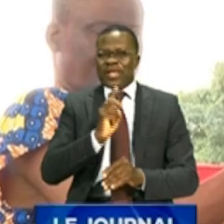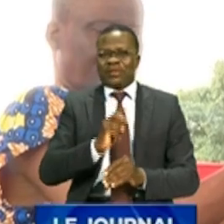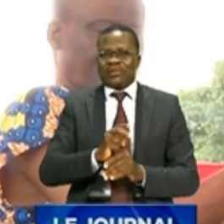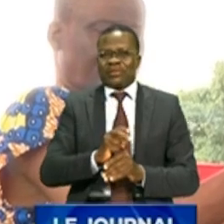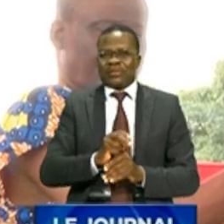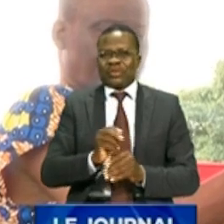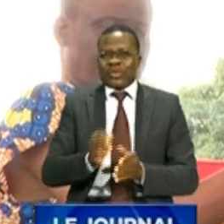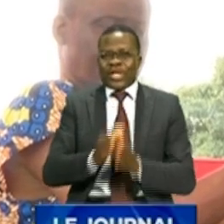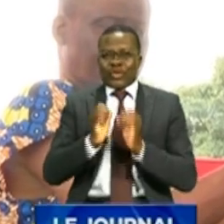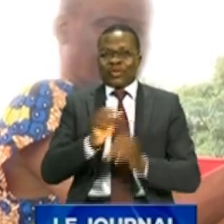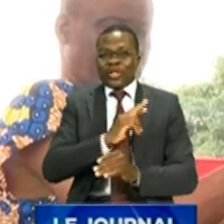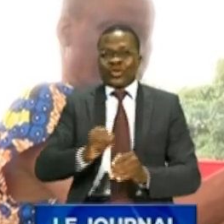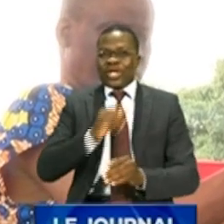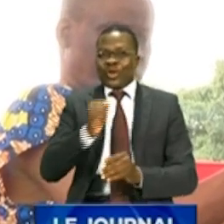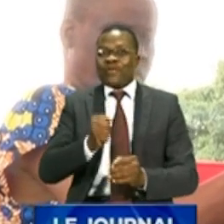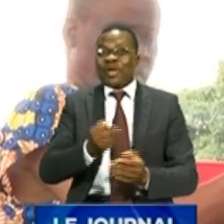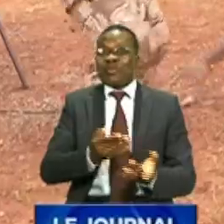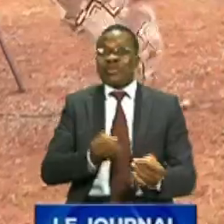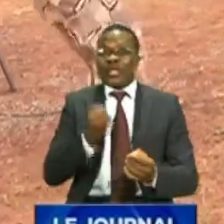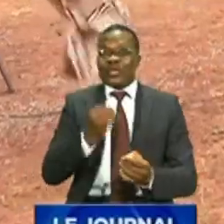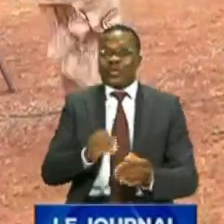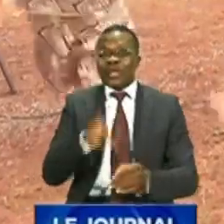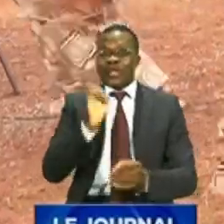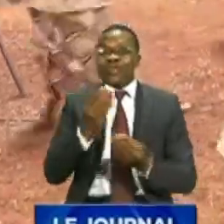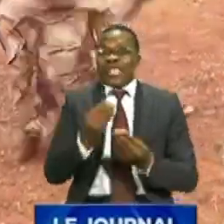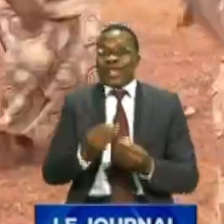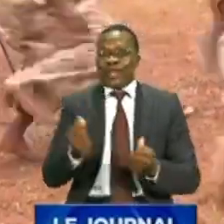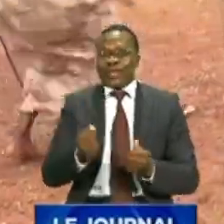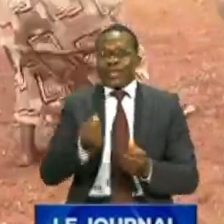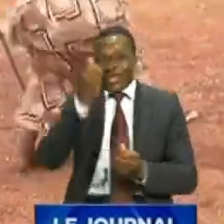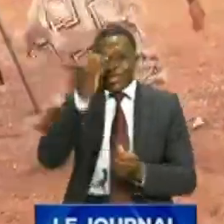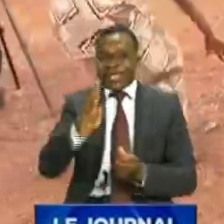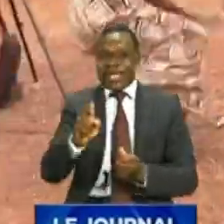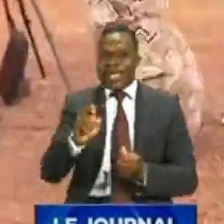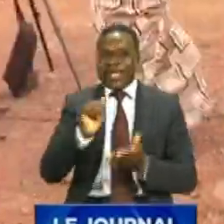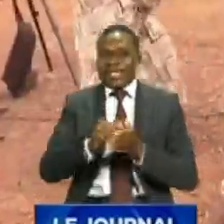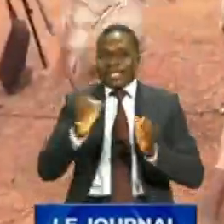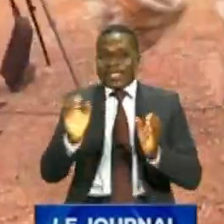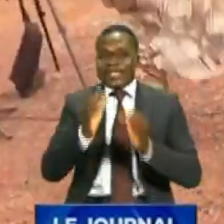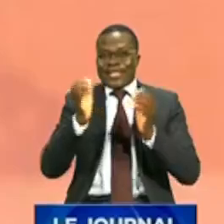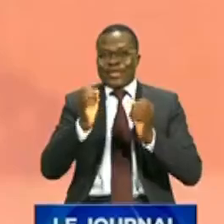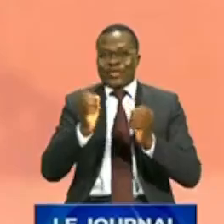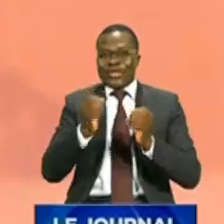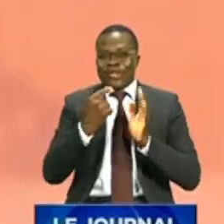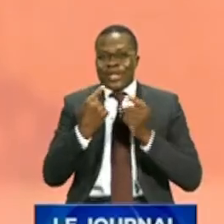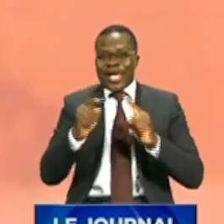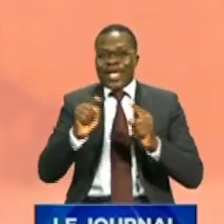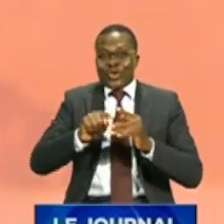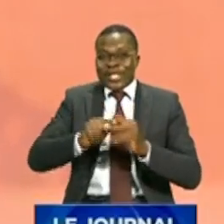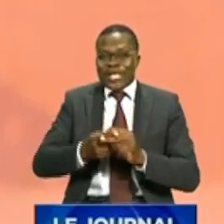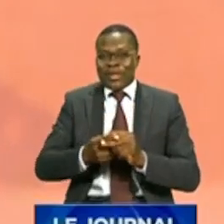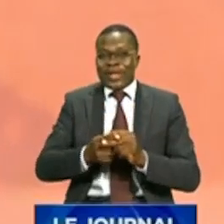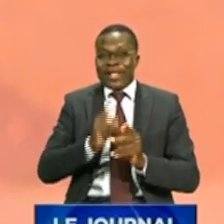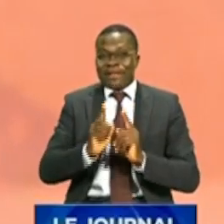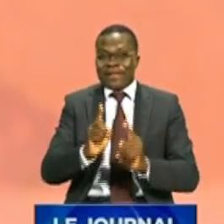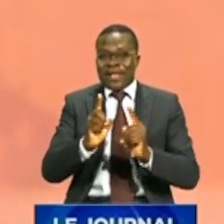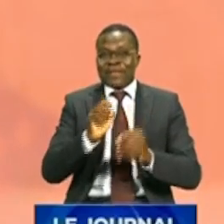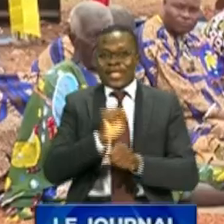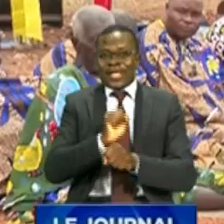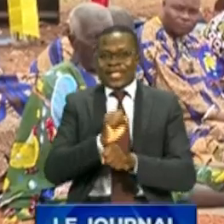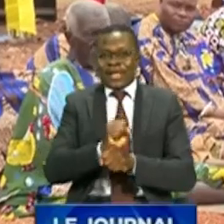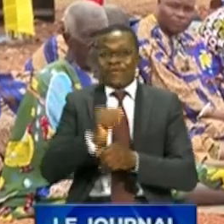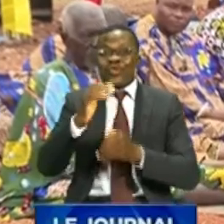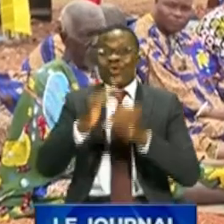La doléance du roi ne va plus tarder à trouver des réponses car cette cérémonie annonce le démarrage imminent des travaux